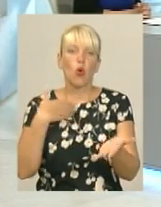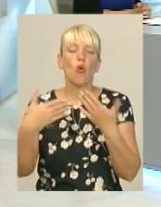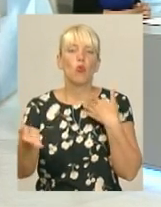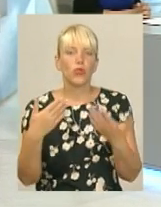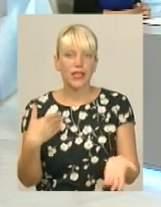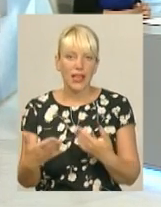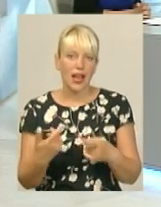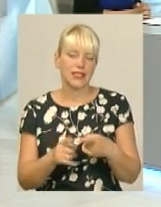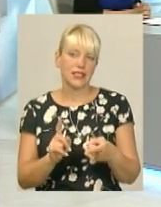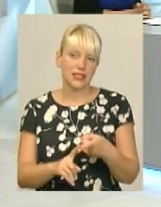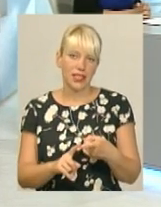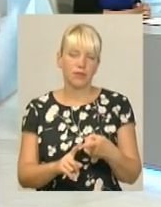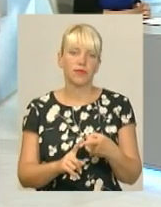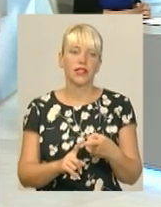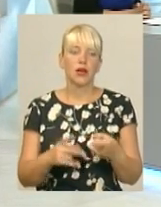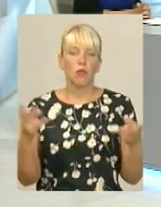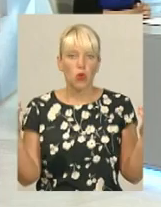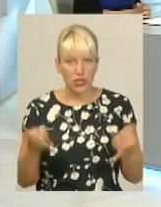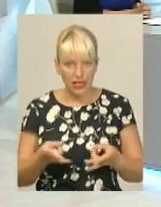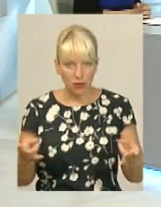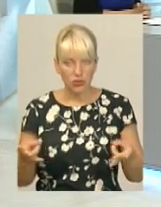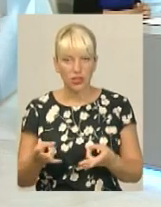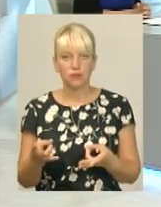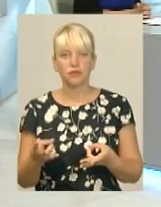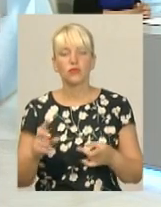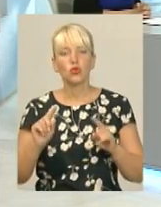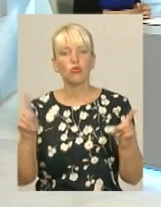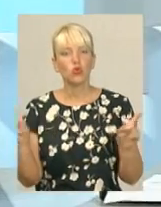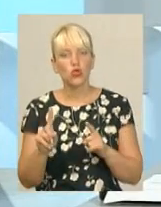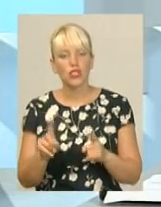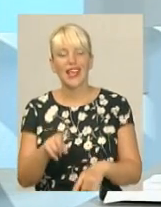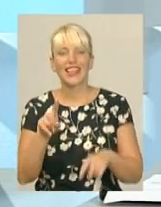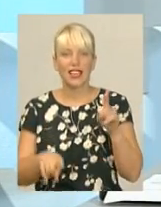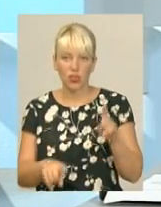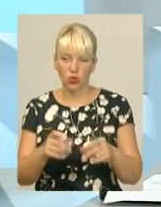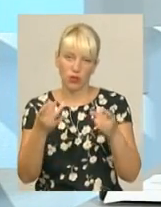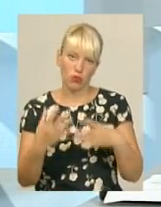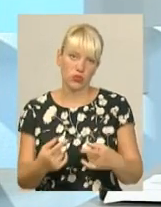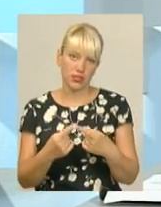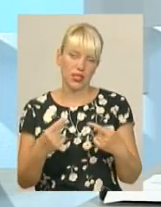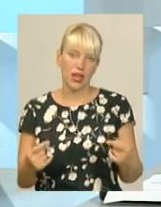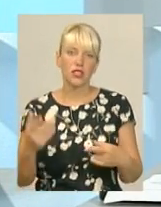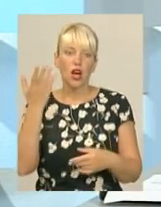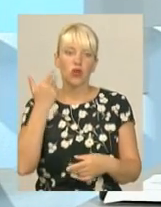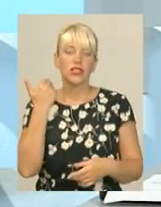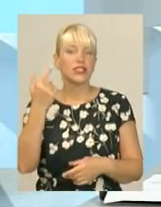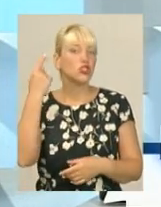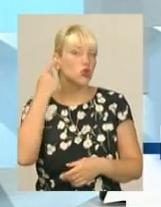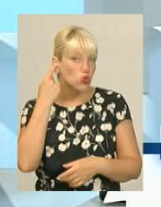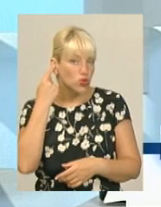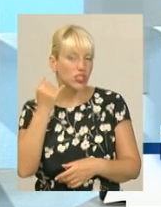комунікація і вказані навчання, вони є дуже потрібні. Тому що інколи прості речі, але коли ти чуєш з